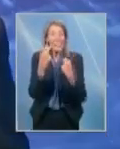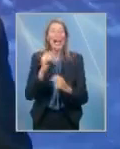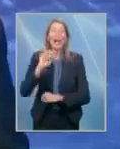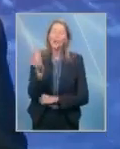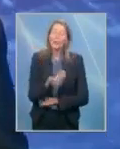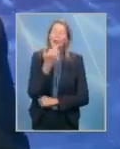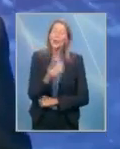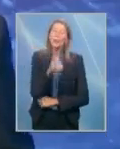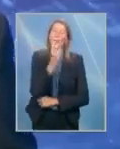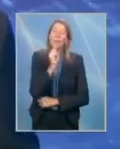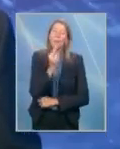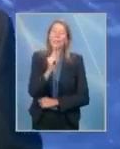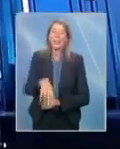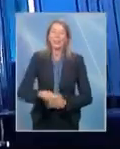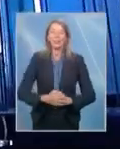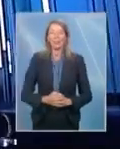tutti l'augurio di un buon pomeriggio.